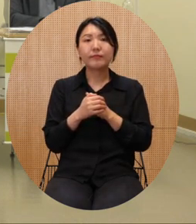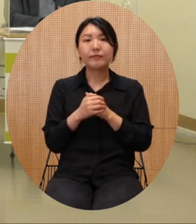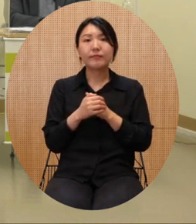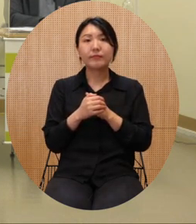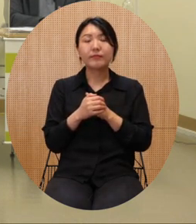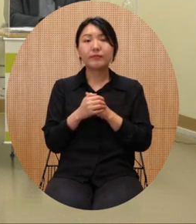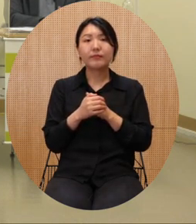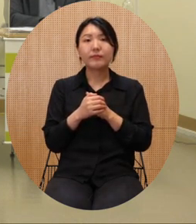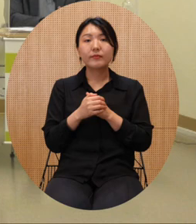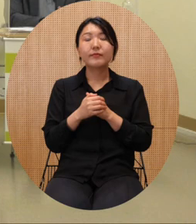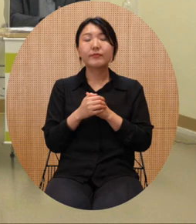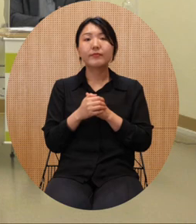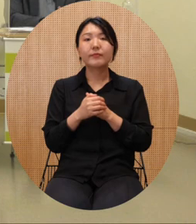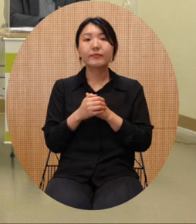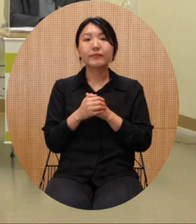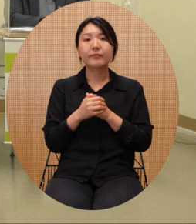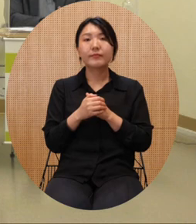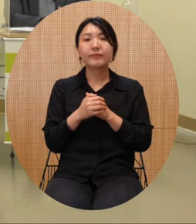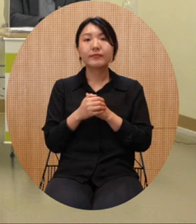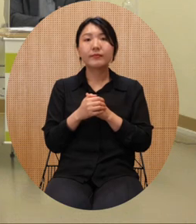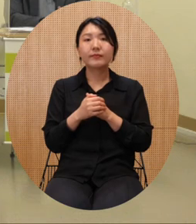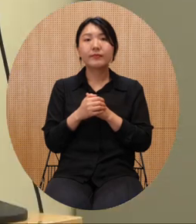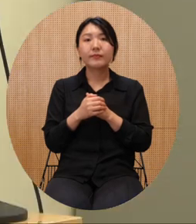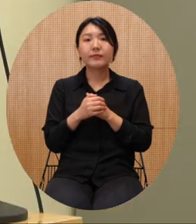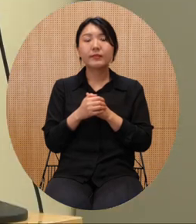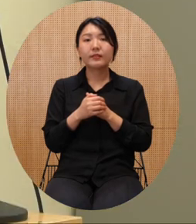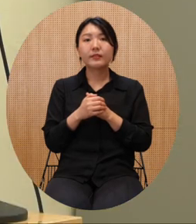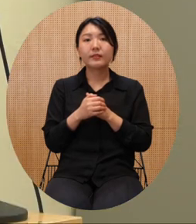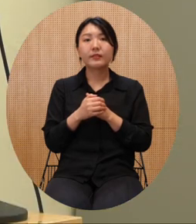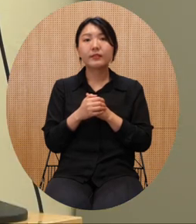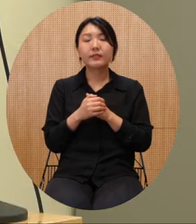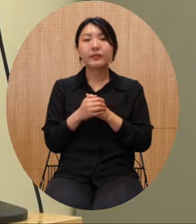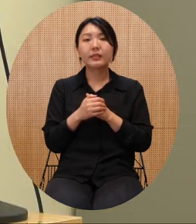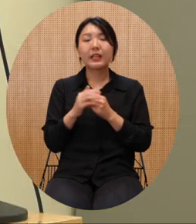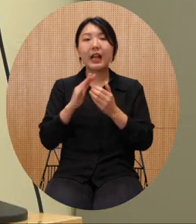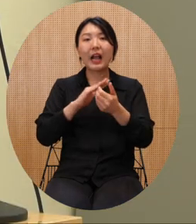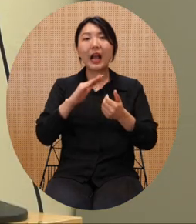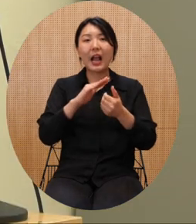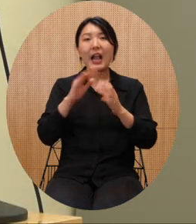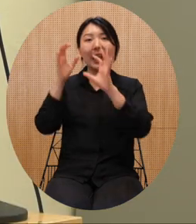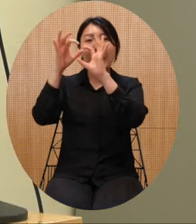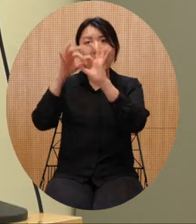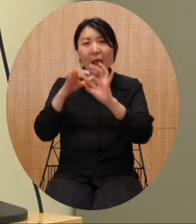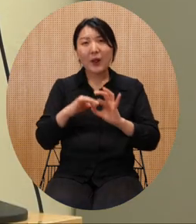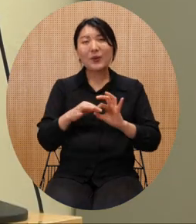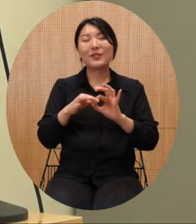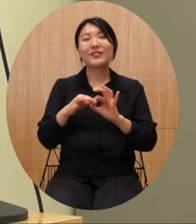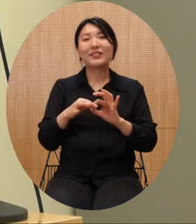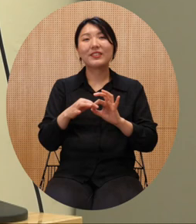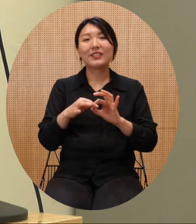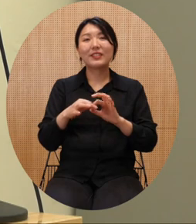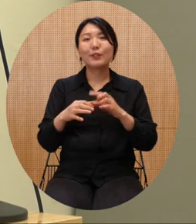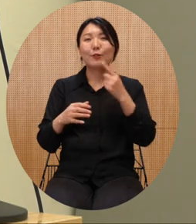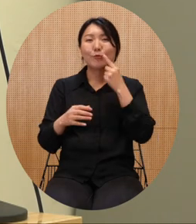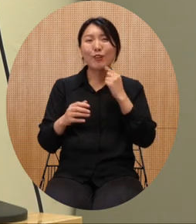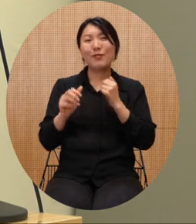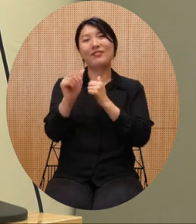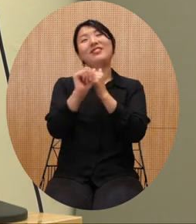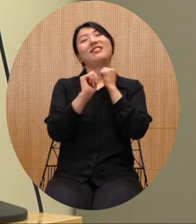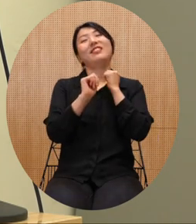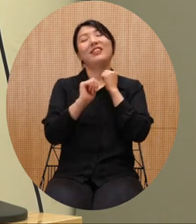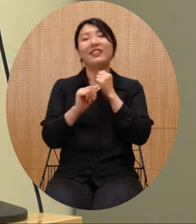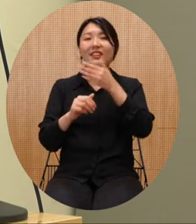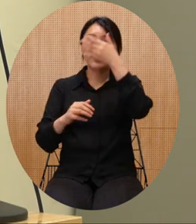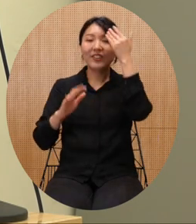아, 지금 바로 네. 네. 예, 그 아까 제가 계속 부러워하면 지는 건데